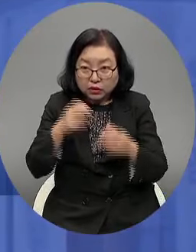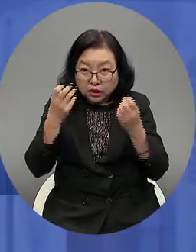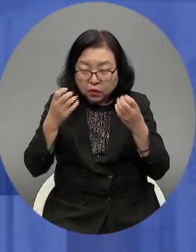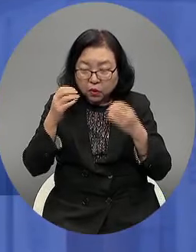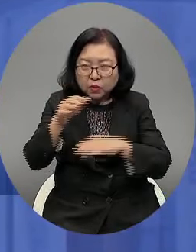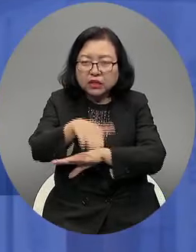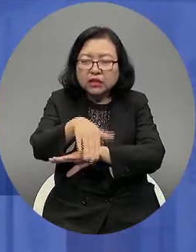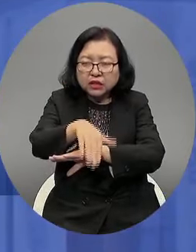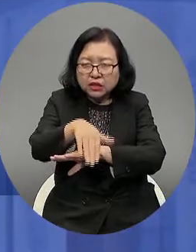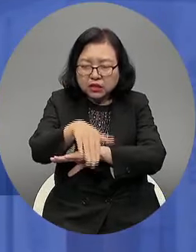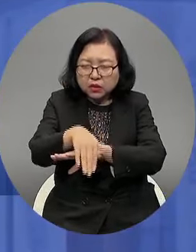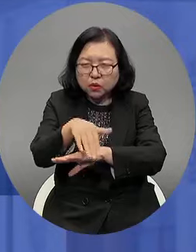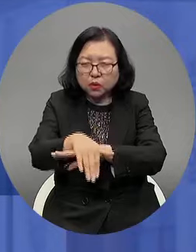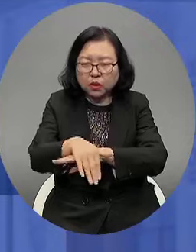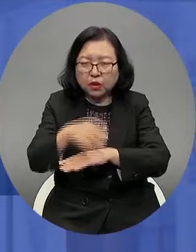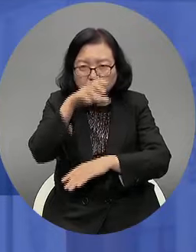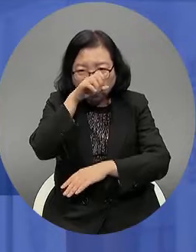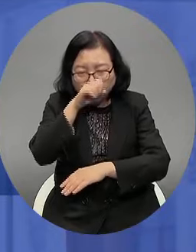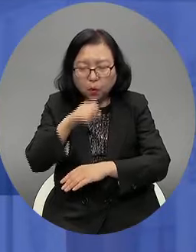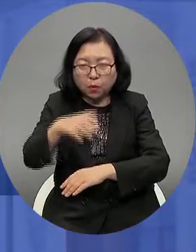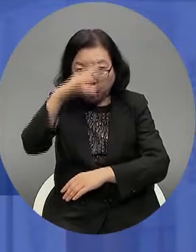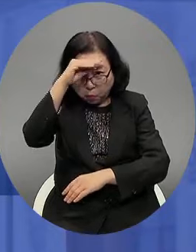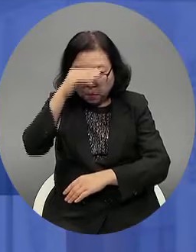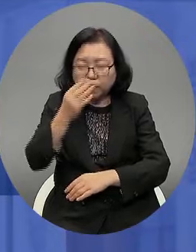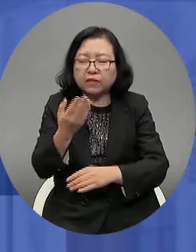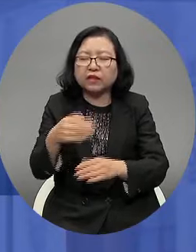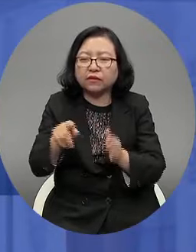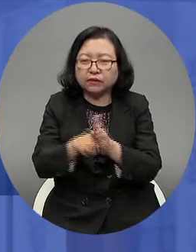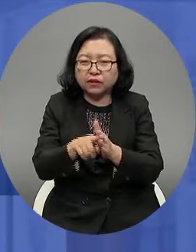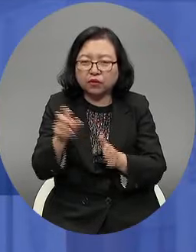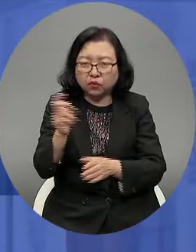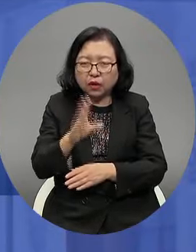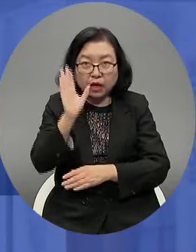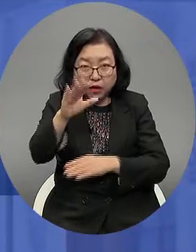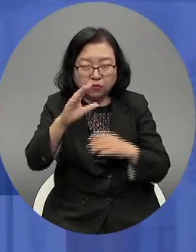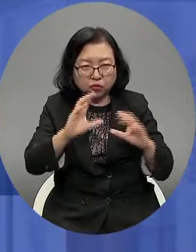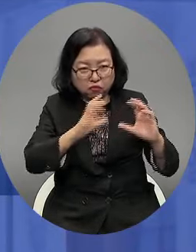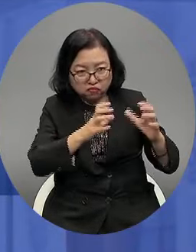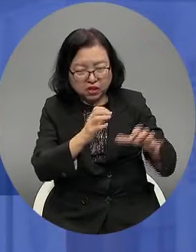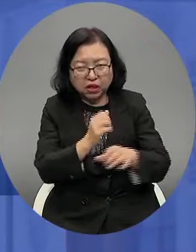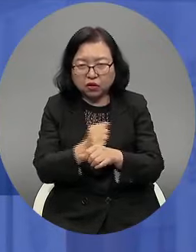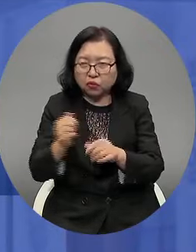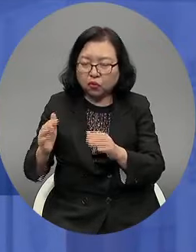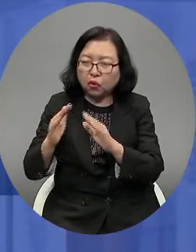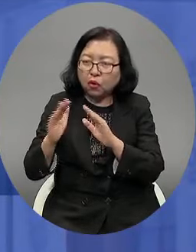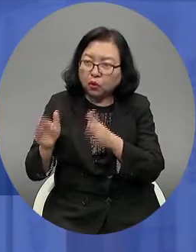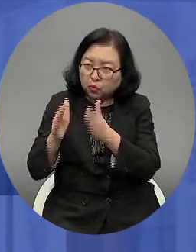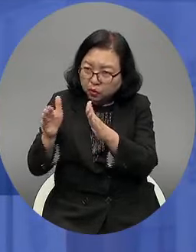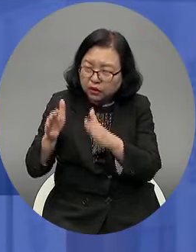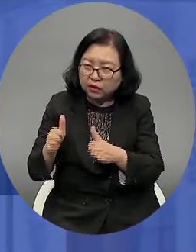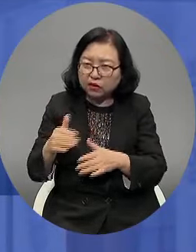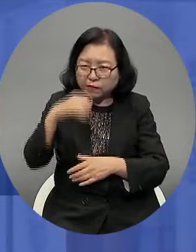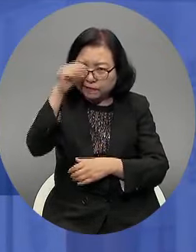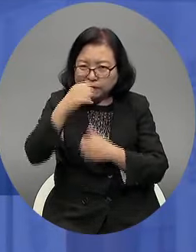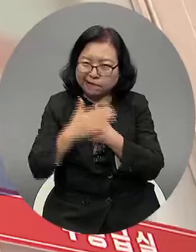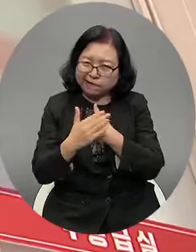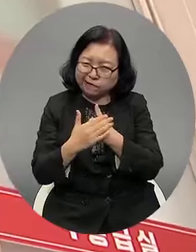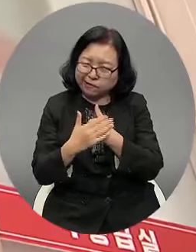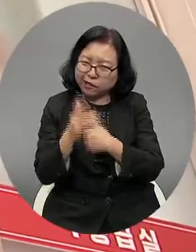되도록 중앙정부라든가 도에서도 많은 관심으로다가 예산 지원이 있을 거로다가 확신하고